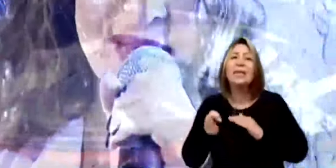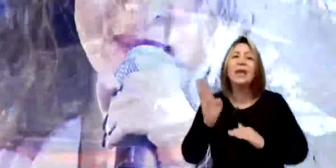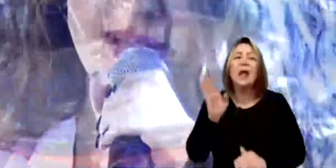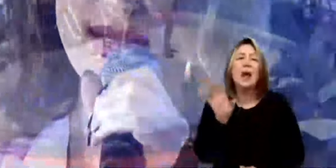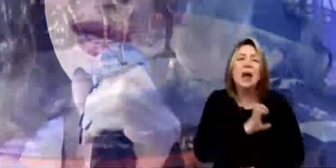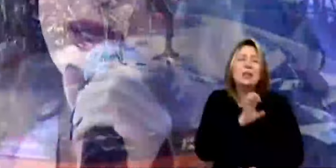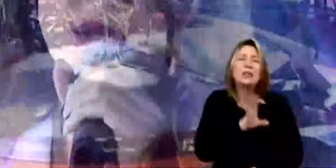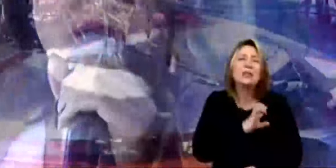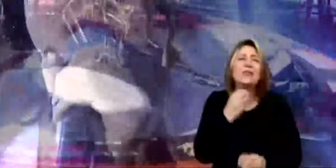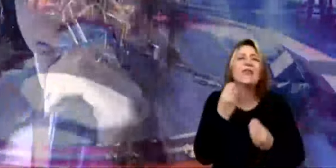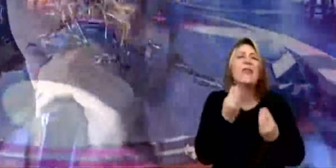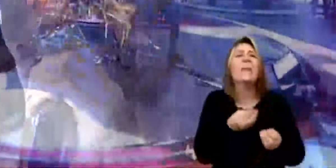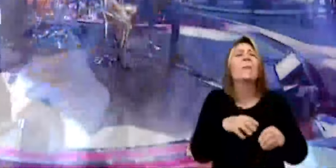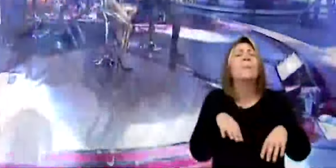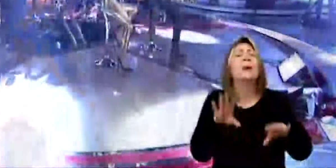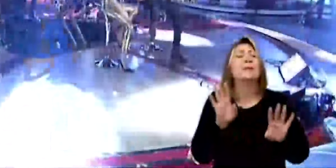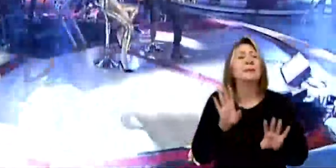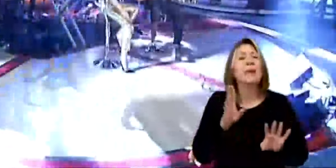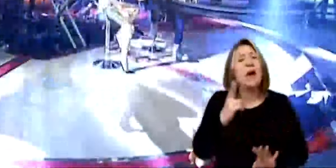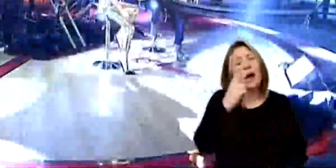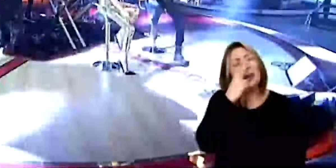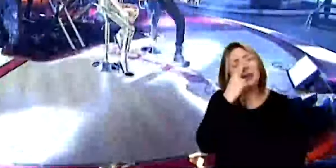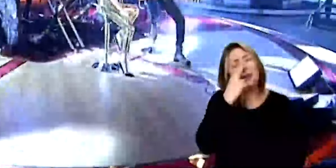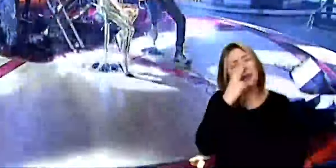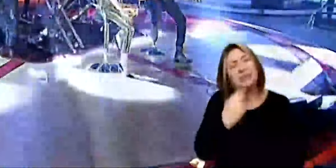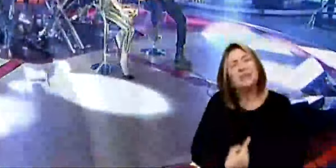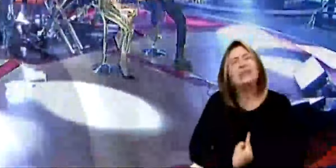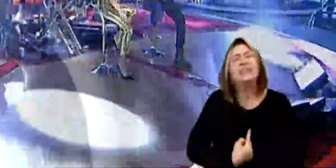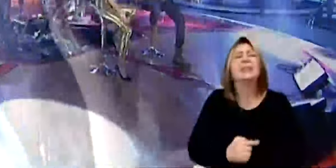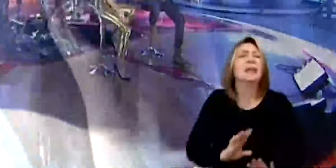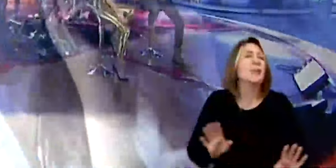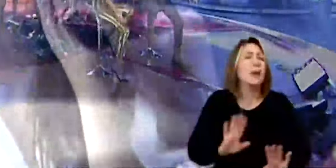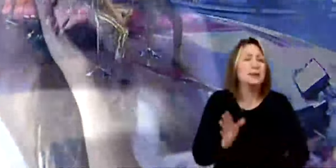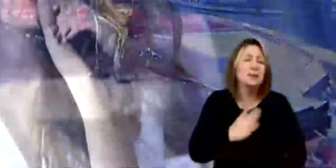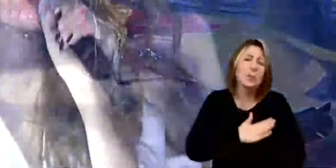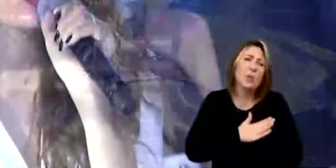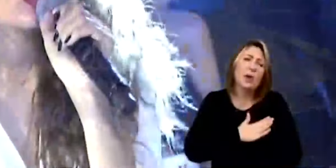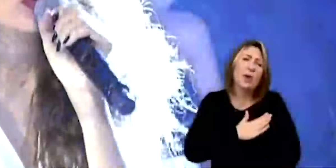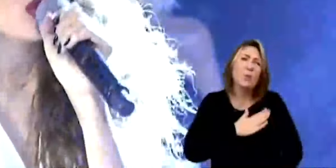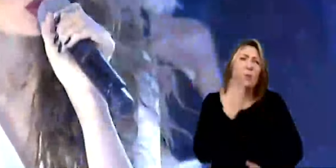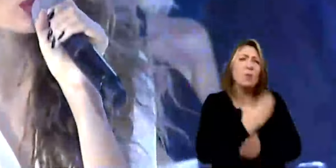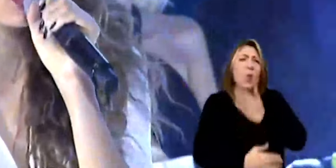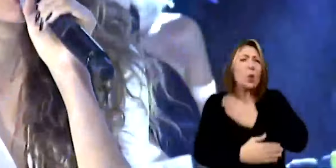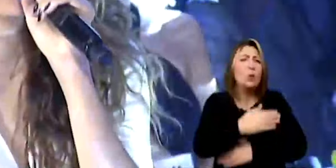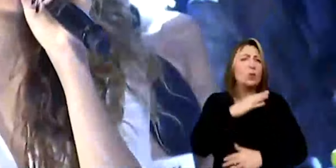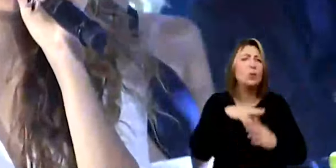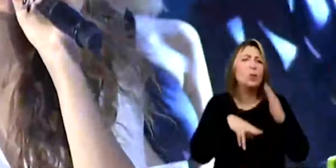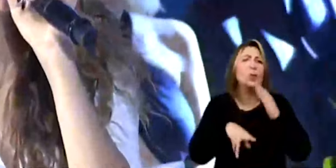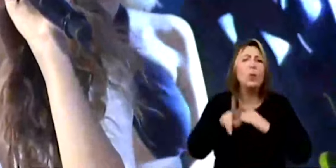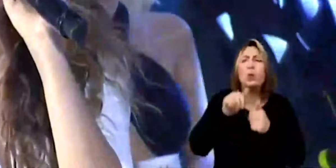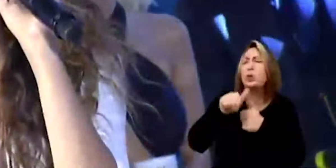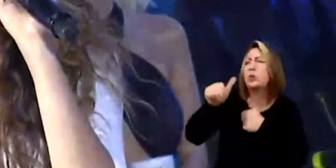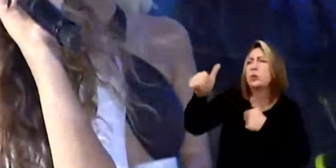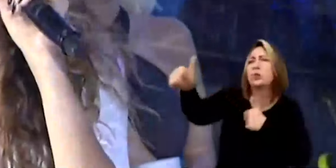Acı vermez, alışır hissetmez. Yüreğin yorgun, yolun